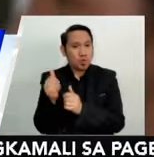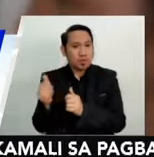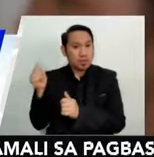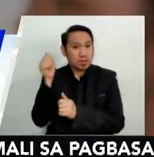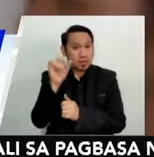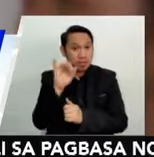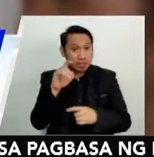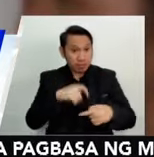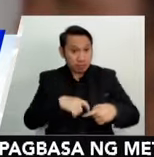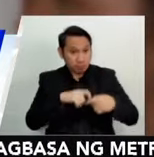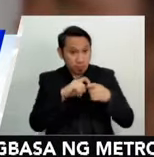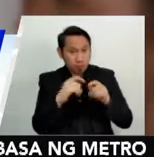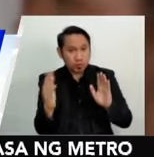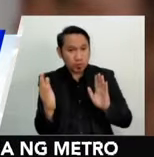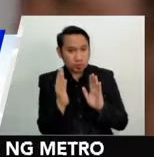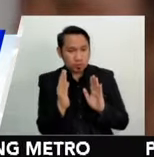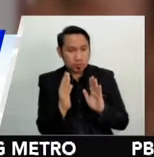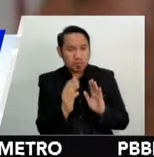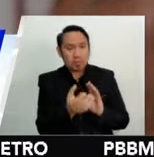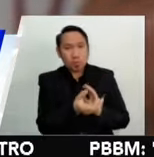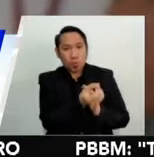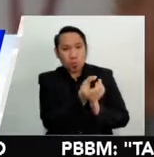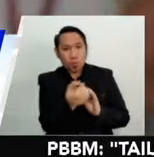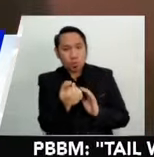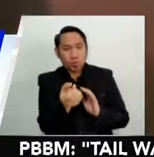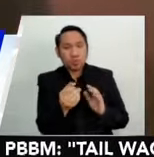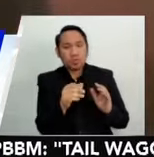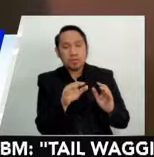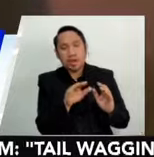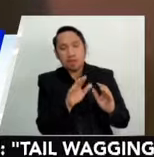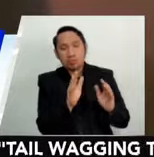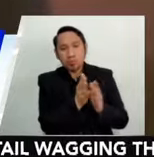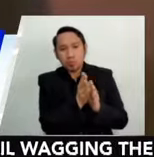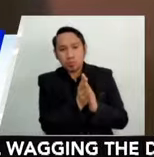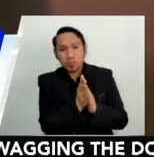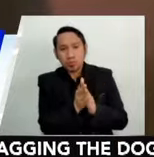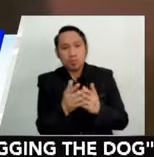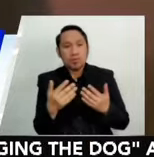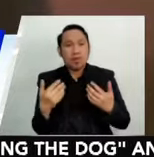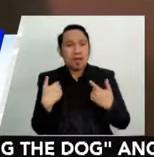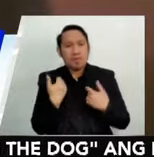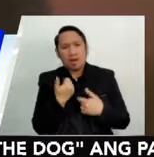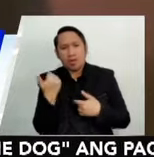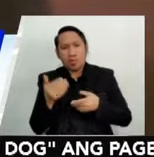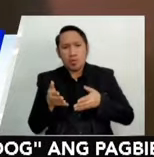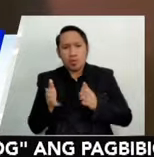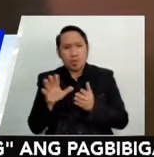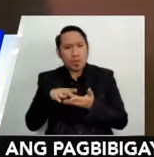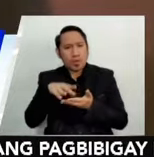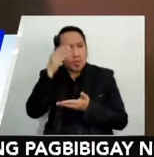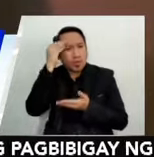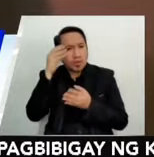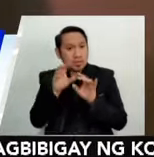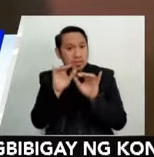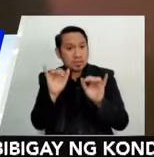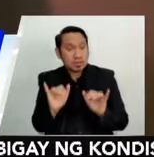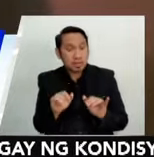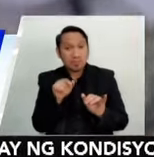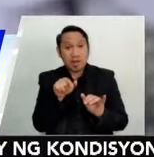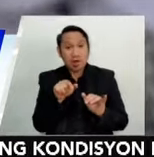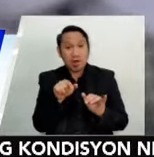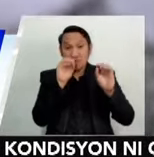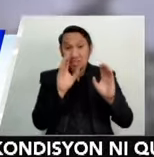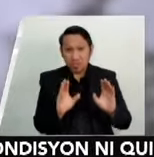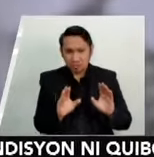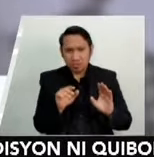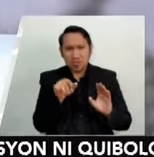sa kani-kanilang eskwelahan. Bukod sa alternative learning modes, pinapayagan din ng mga estudyante at mga guro na magsuot ng mas preskong damit